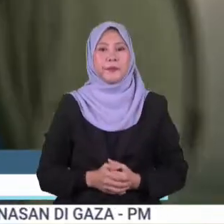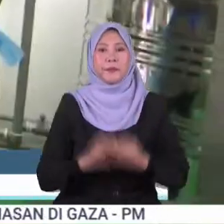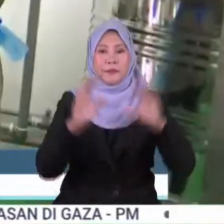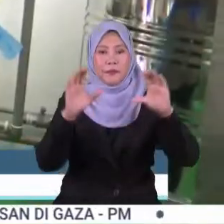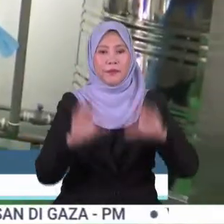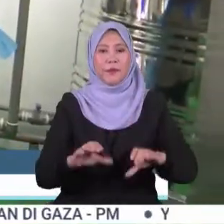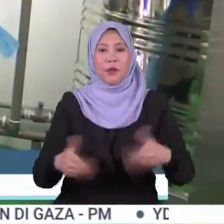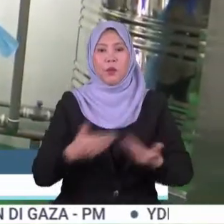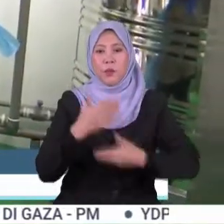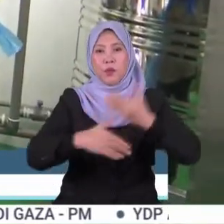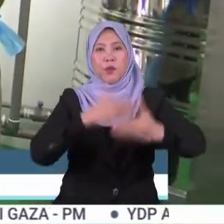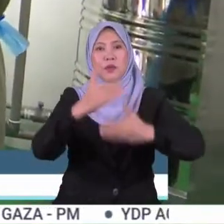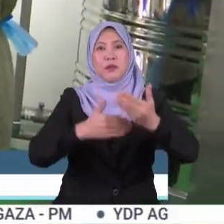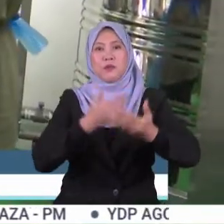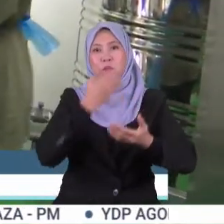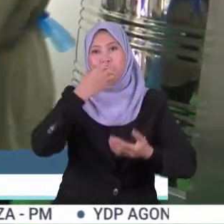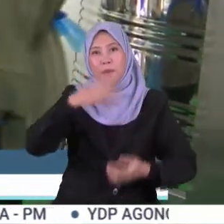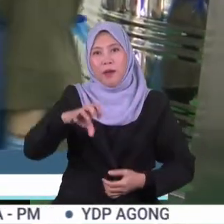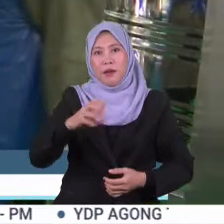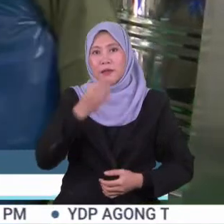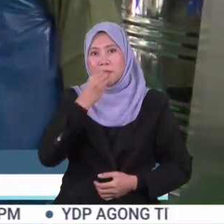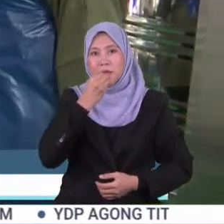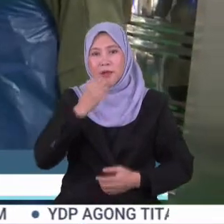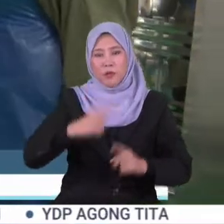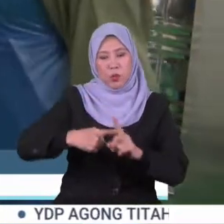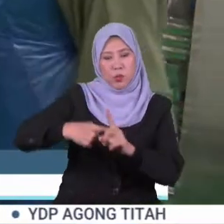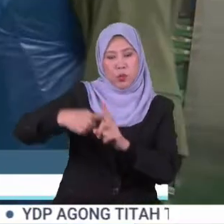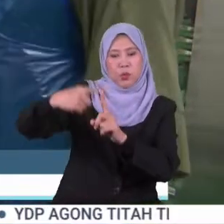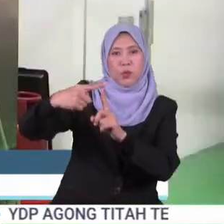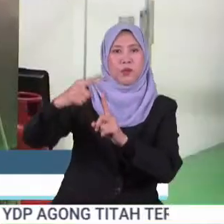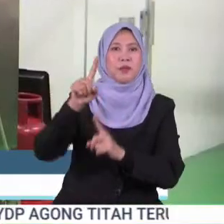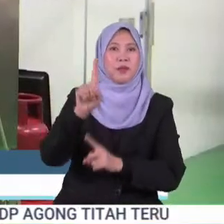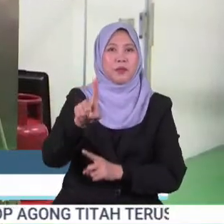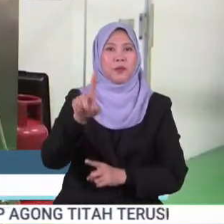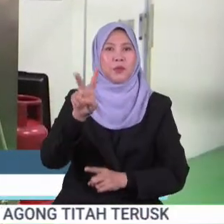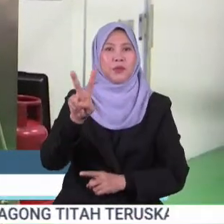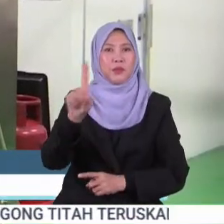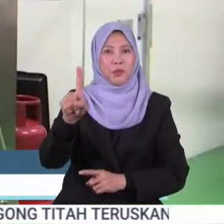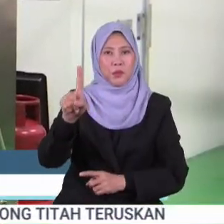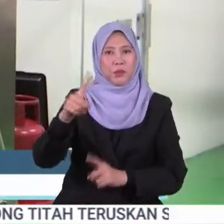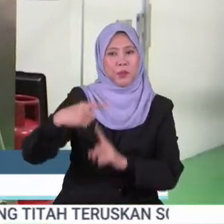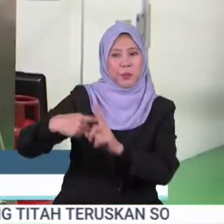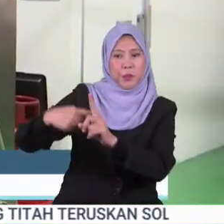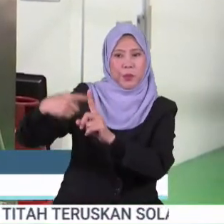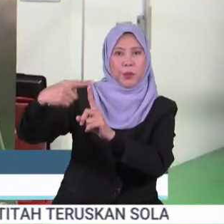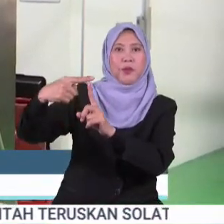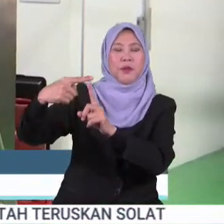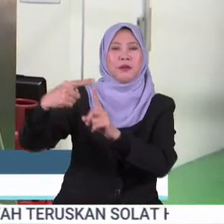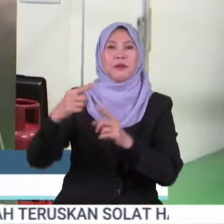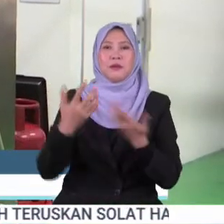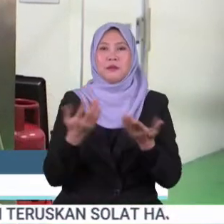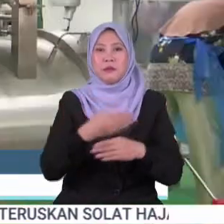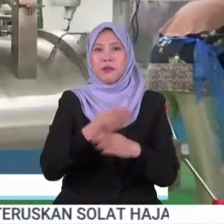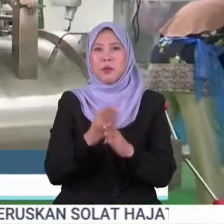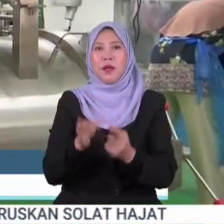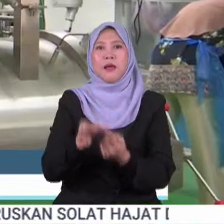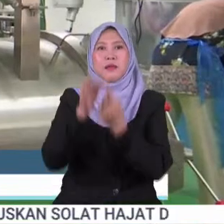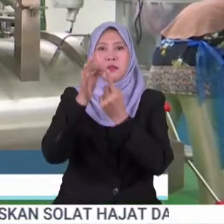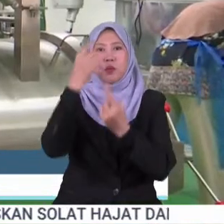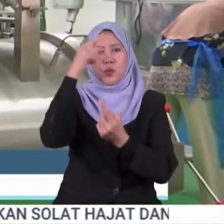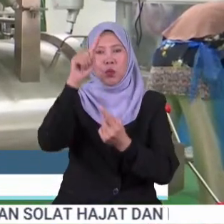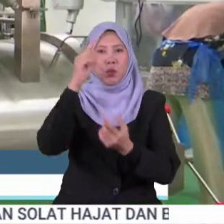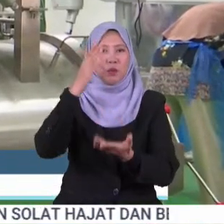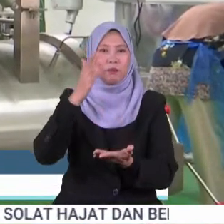Teknik melibatkan proses pemanasan makanan pada suhu 121 darjah Celsius dalam bentuk khas bagi